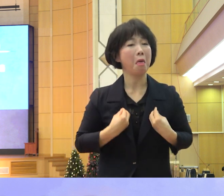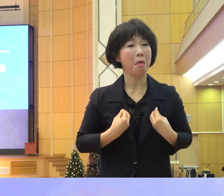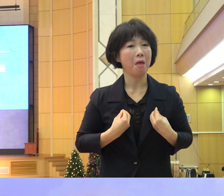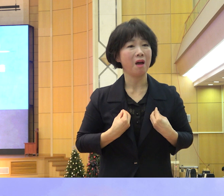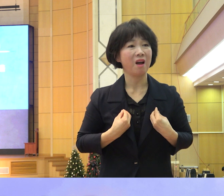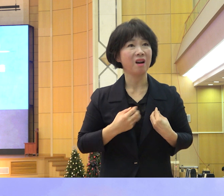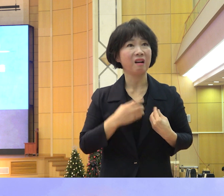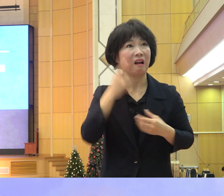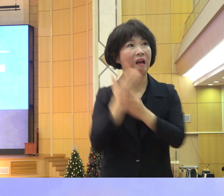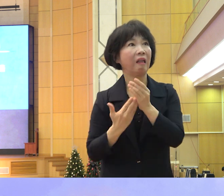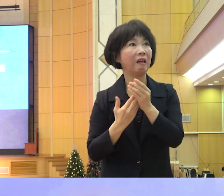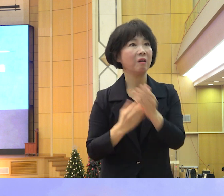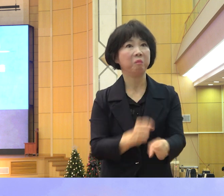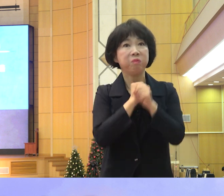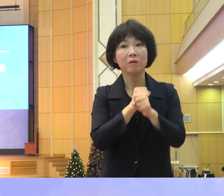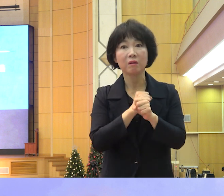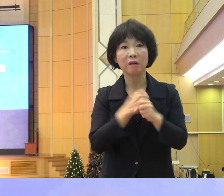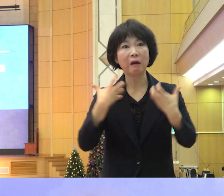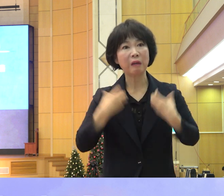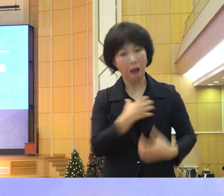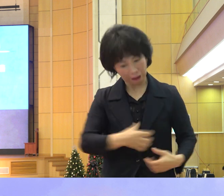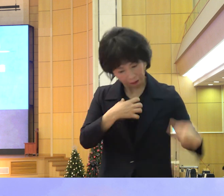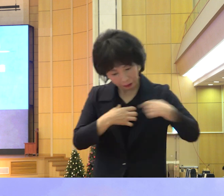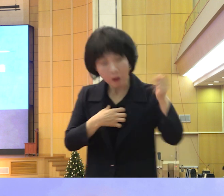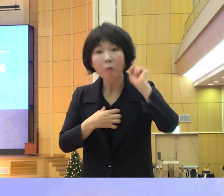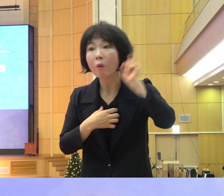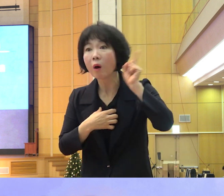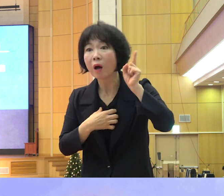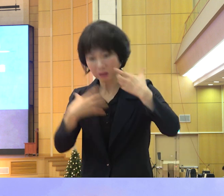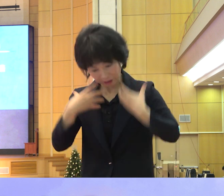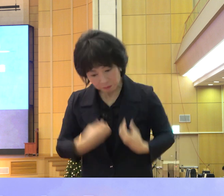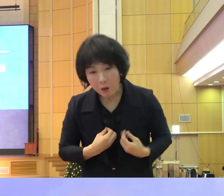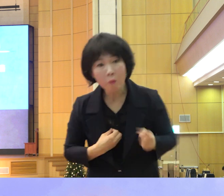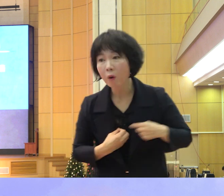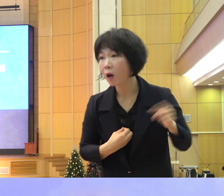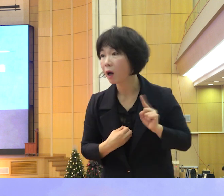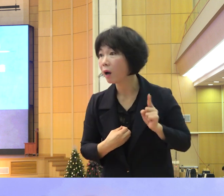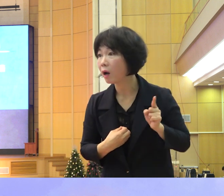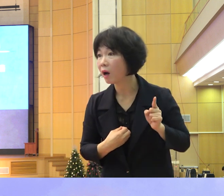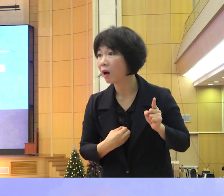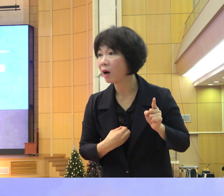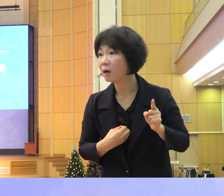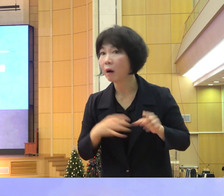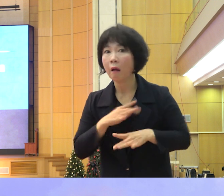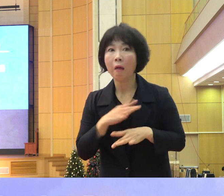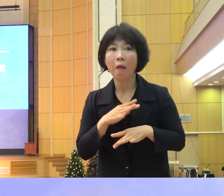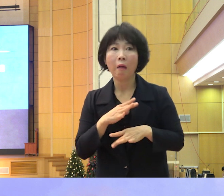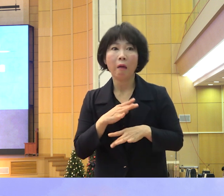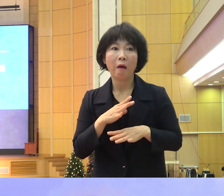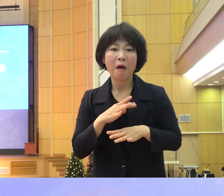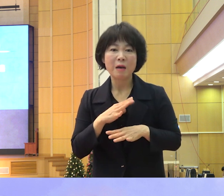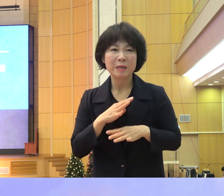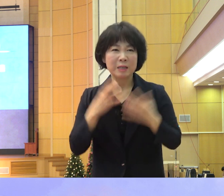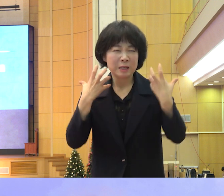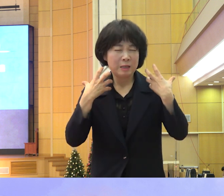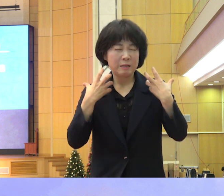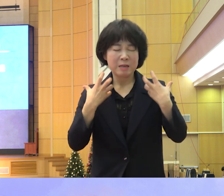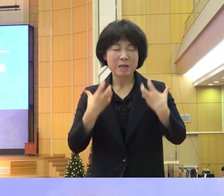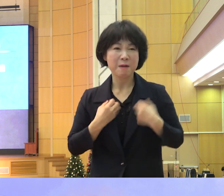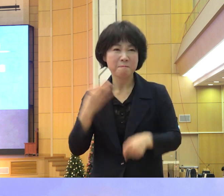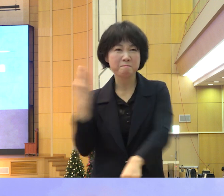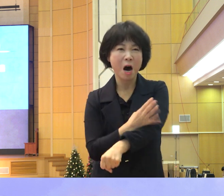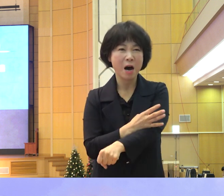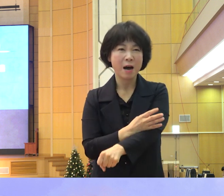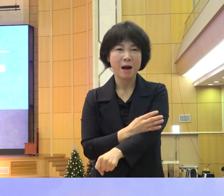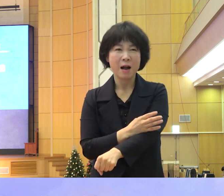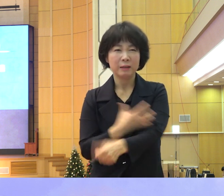되면 결과적으로 낙심하게 되고 실망하게 되고, 그보다 더 실망이 깊어지면 절망하게